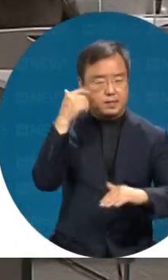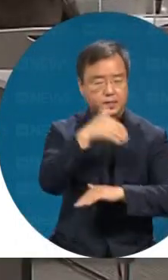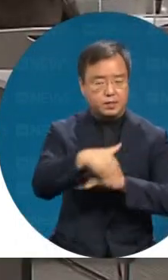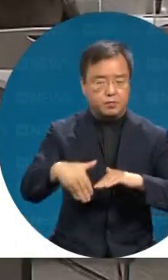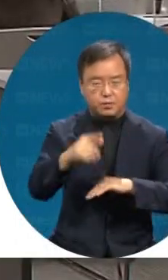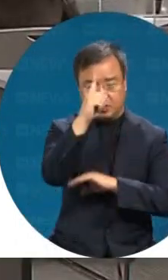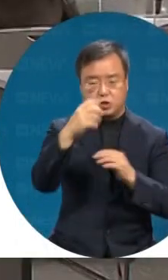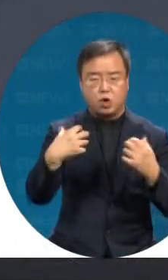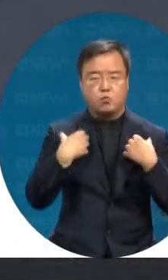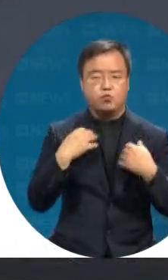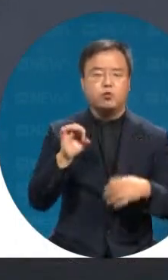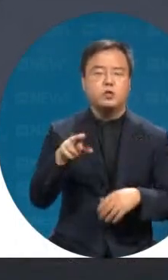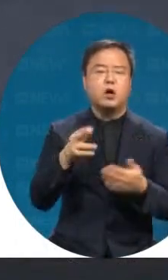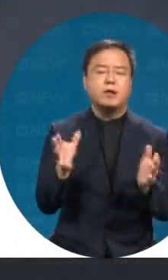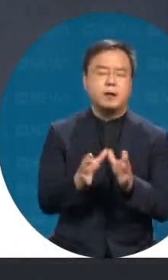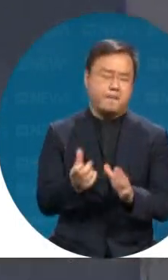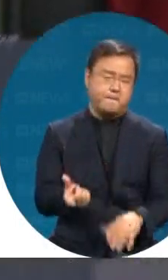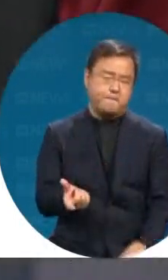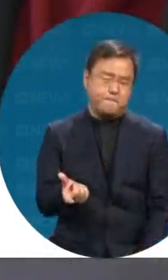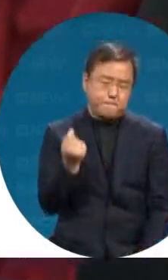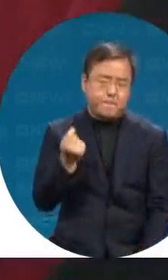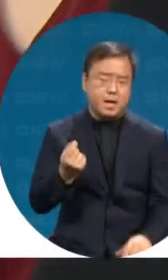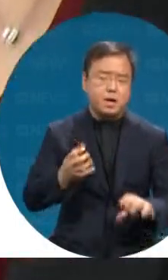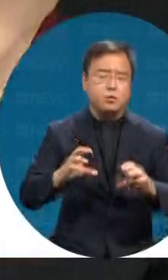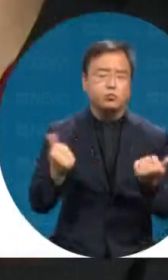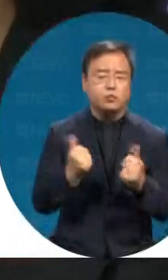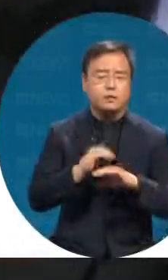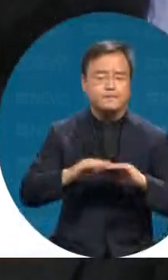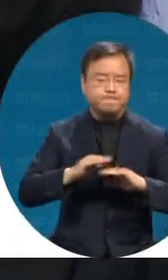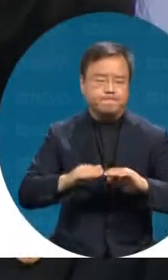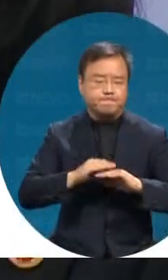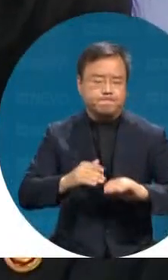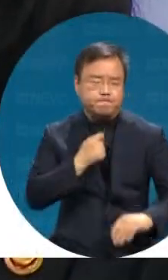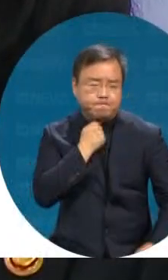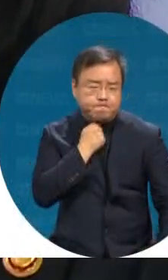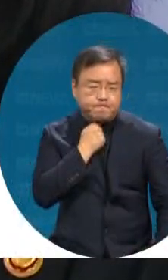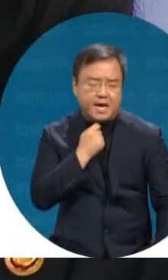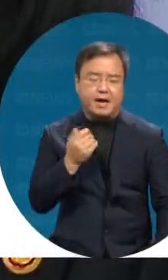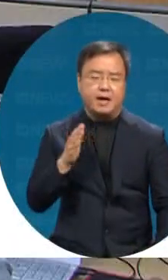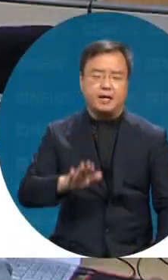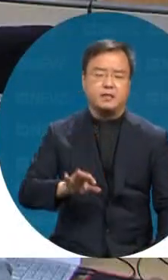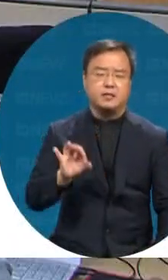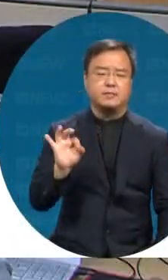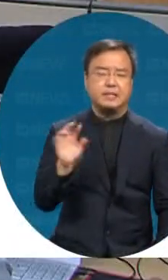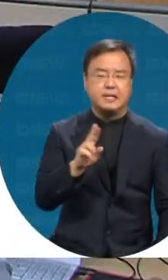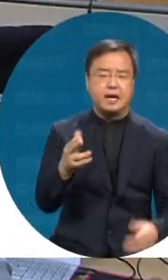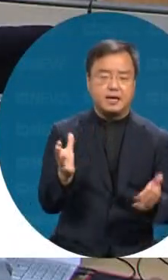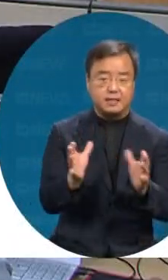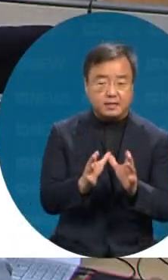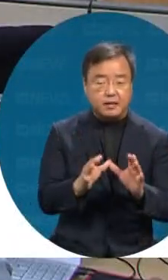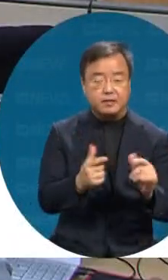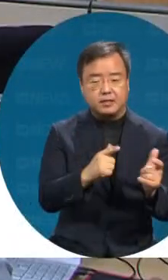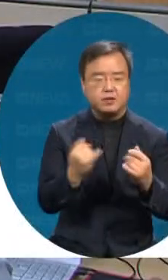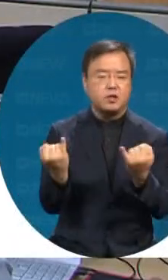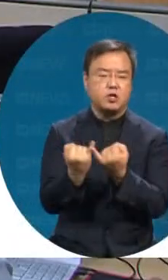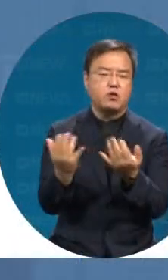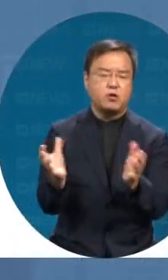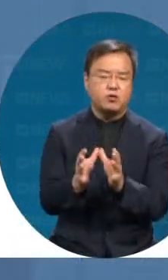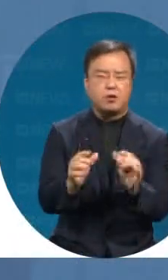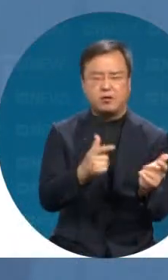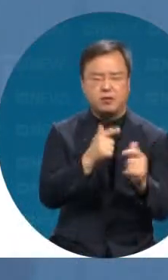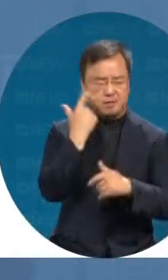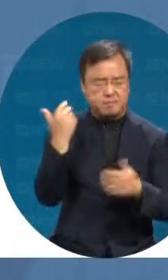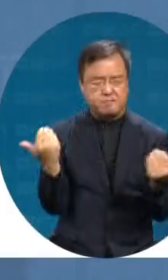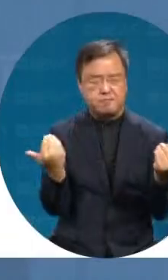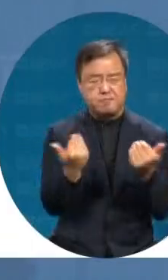여당은 되도록 빠르게 국회에서 처리하겠다는 방침이지만 여성계는 물론 다수당이 야당까지 거세게 반발하고 있어서